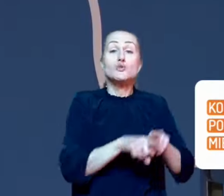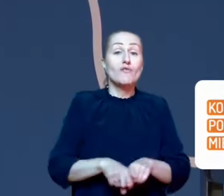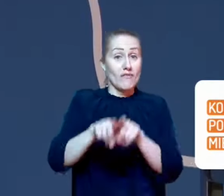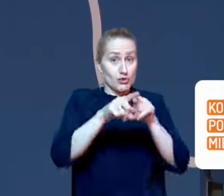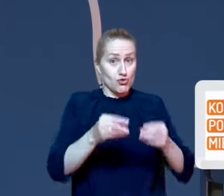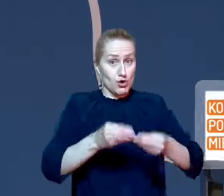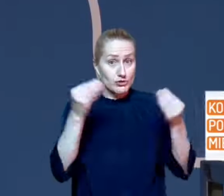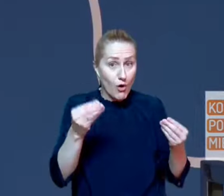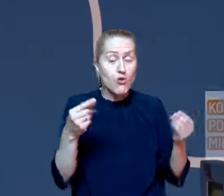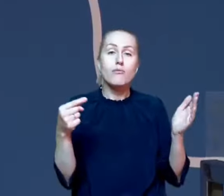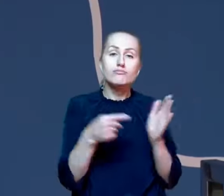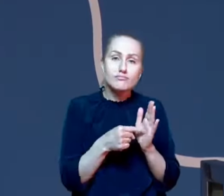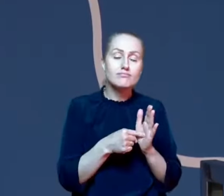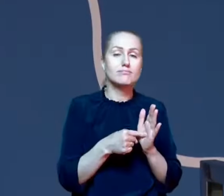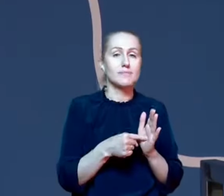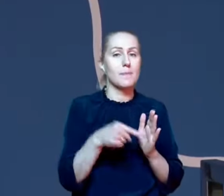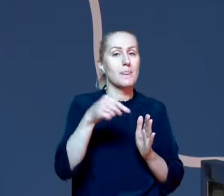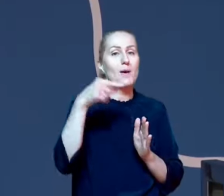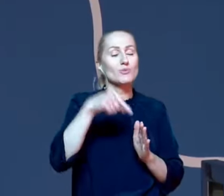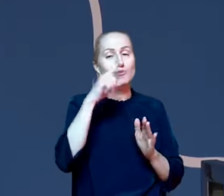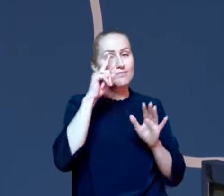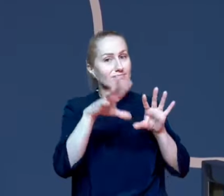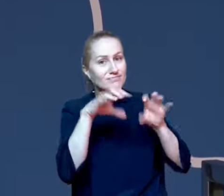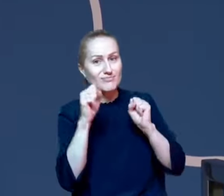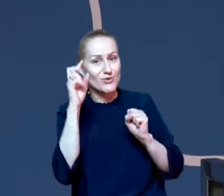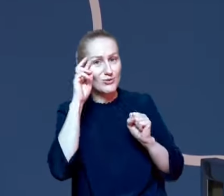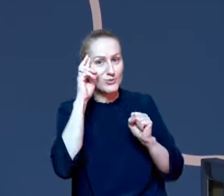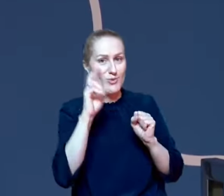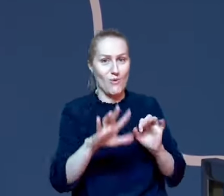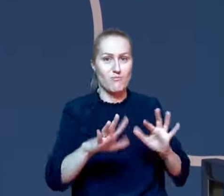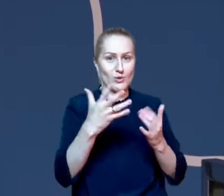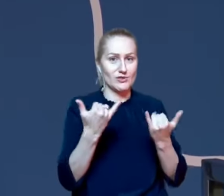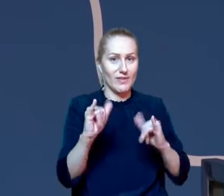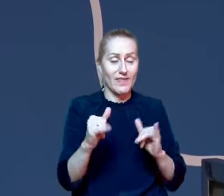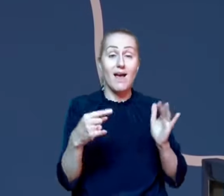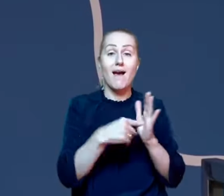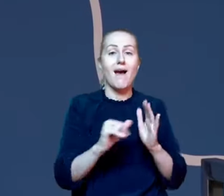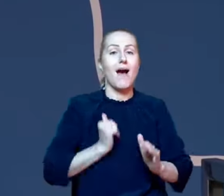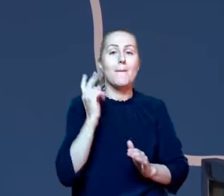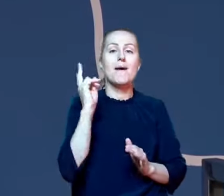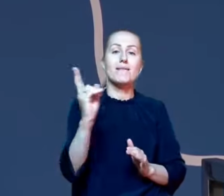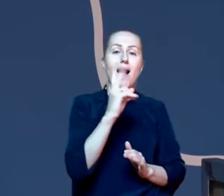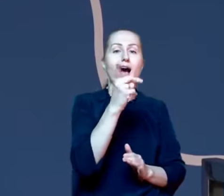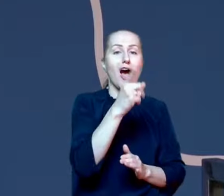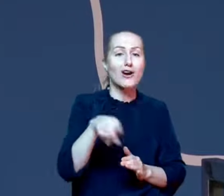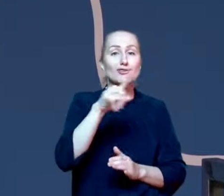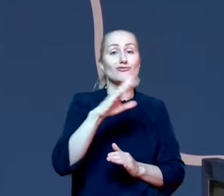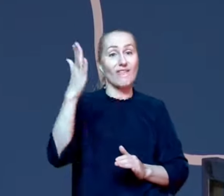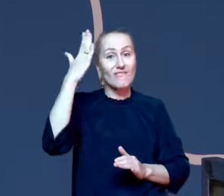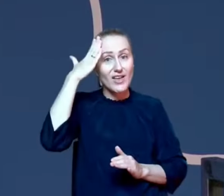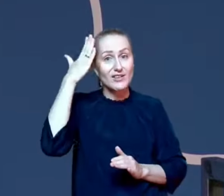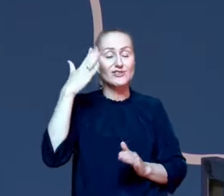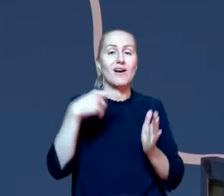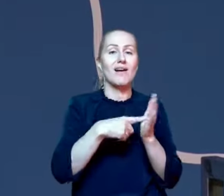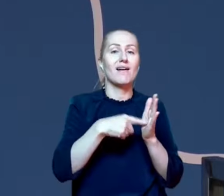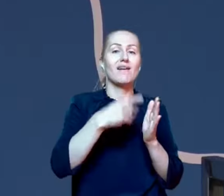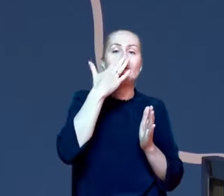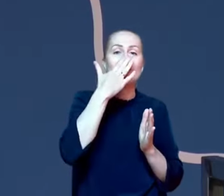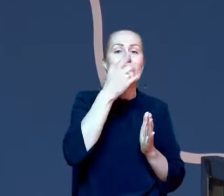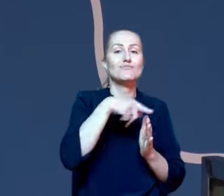tego prostszego nieco rozumowania, tak żebyśmy wszyscy wiedzieli, na czym generalnie